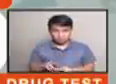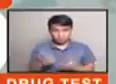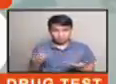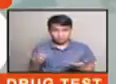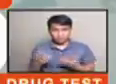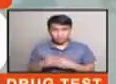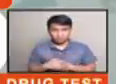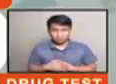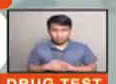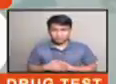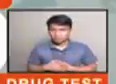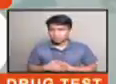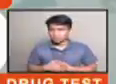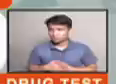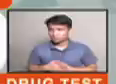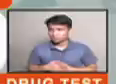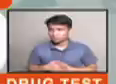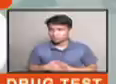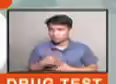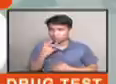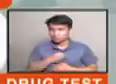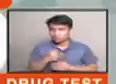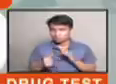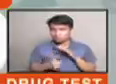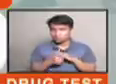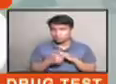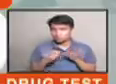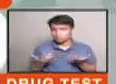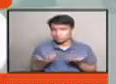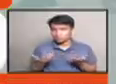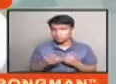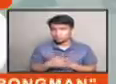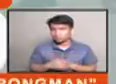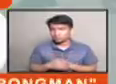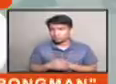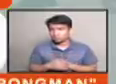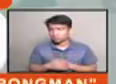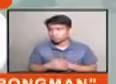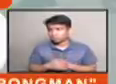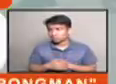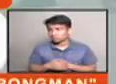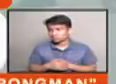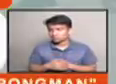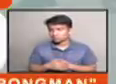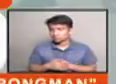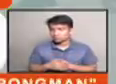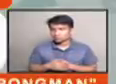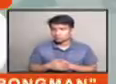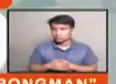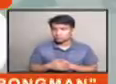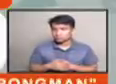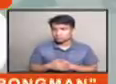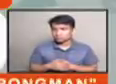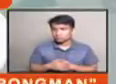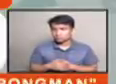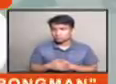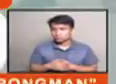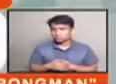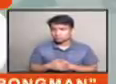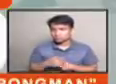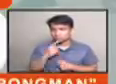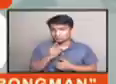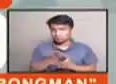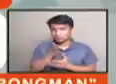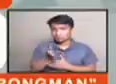kasi nung time na... Okay, sa police report po, ano pong lumilitaw na may kasalanan, na sasakyan? Ako po ay